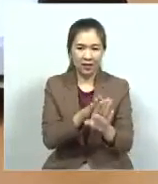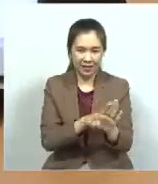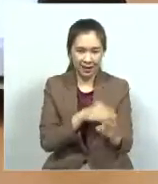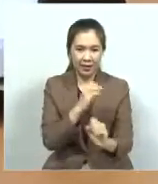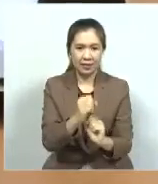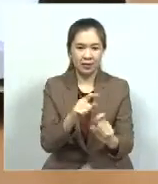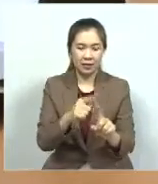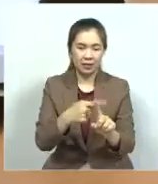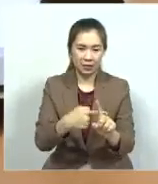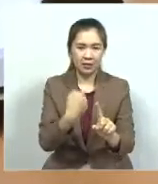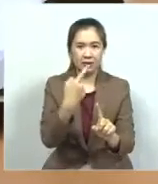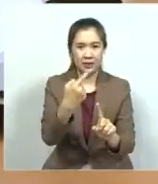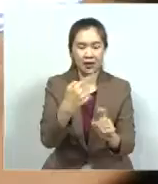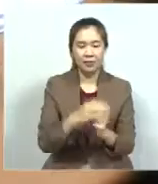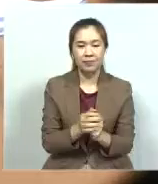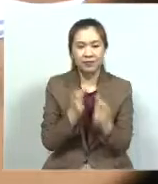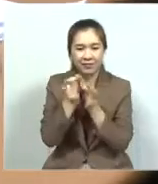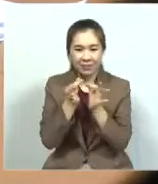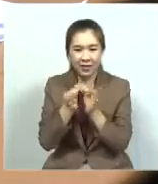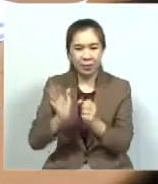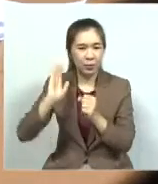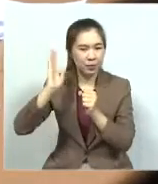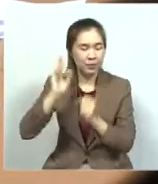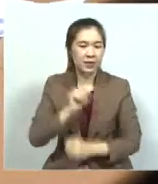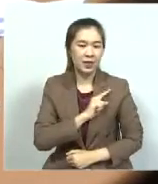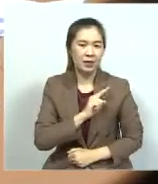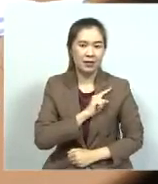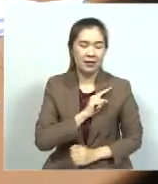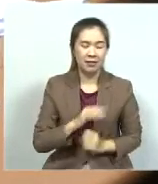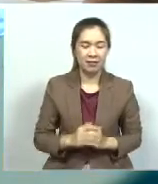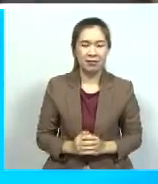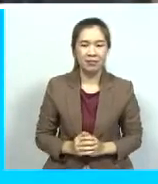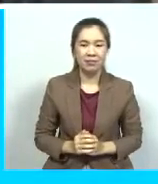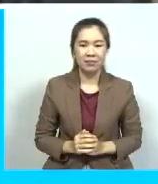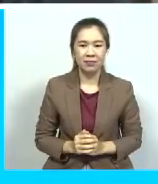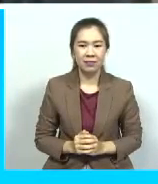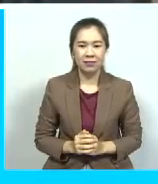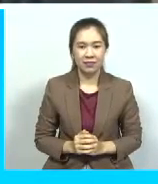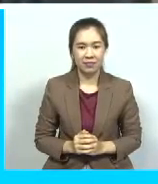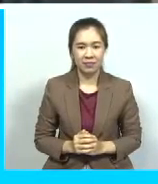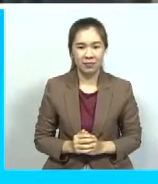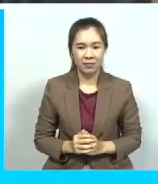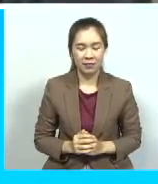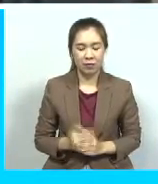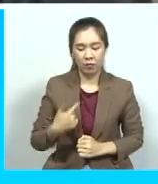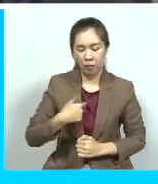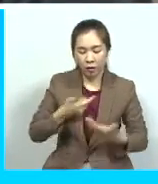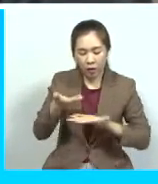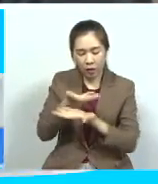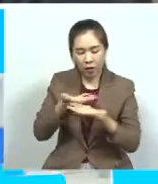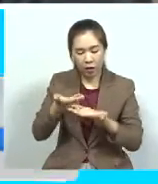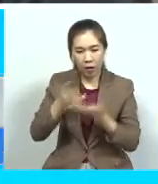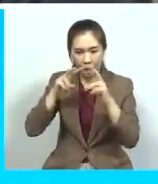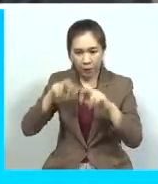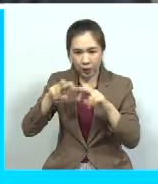1เดือนด้วยค่ะฟังการชี้แจงเพิ่มเติมจากทางเจ้าหน้าที่กันค่ะ ซึ่งจากการพิจารณาแล้วเนี่ยพบว่าการ